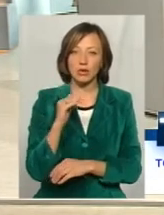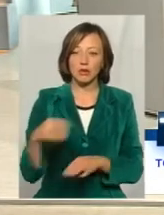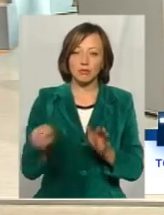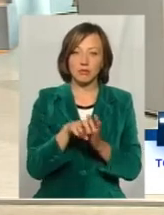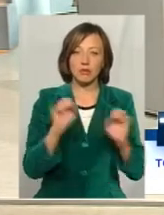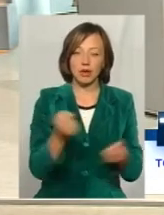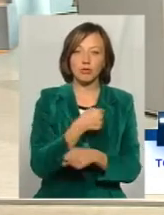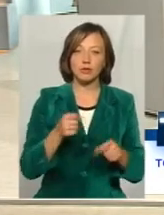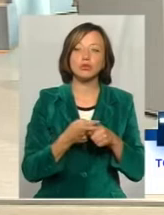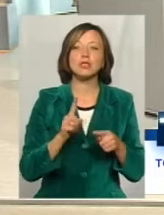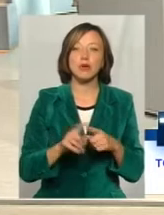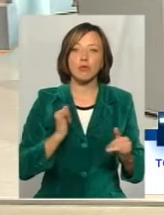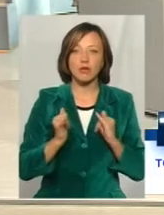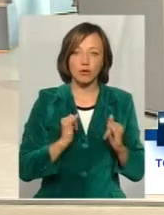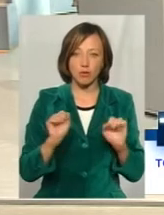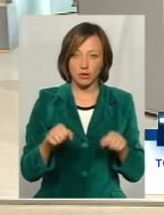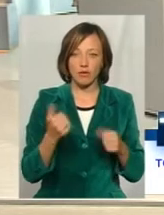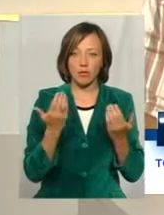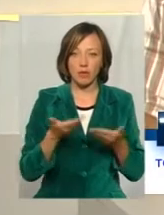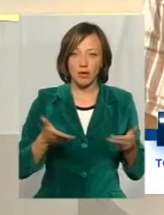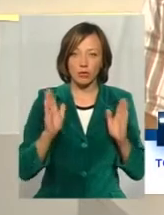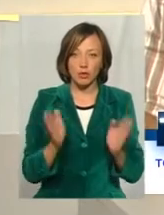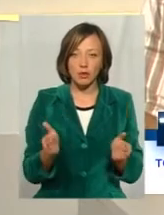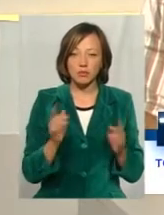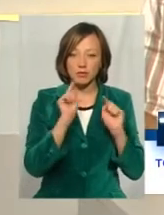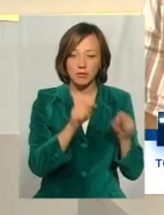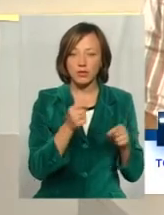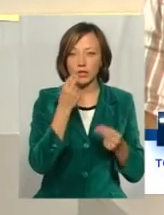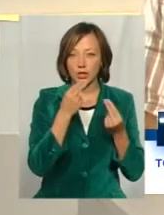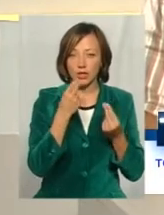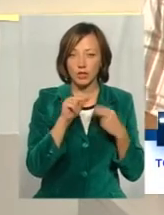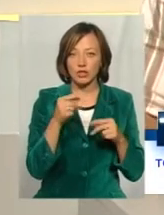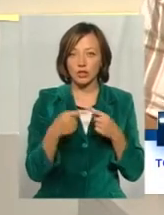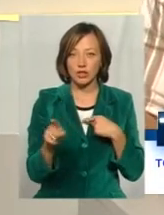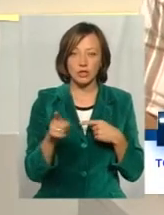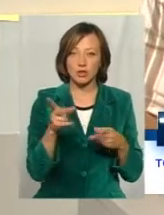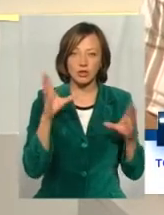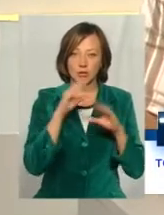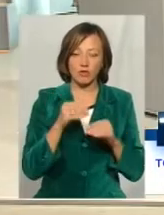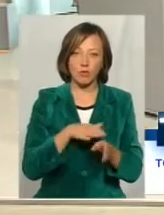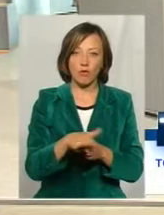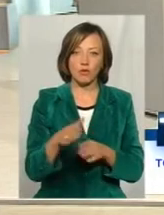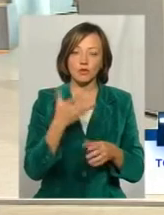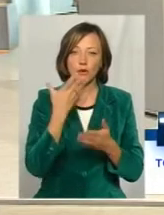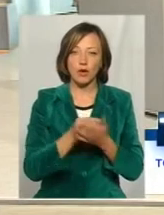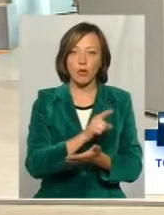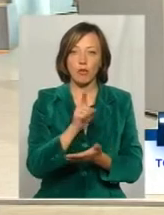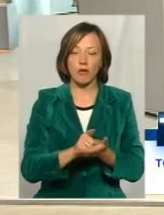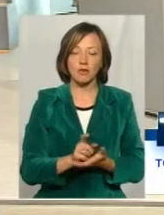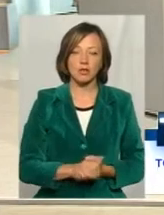неможливо. Що це за поведінка? Можливо, ми будемо віддавати переваги чомусь іншому, якщо вони не справляються повністю своїми